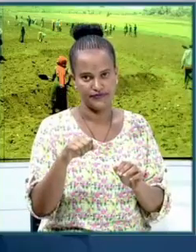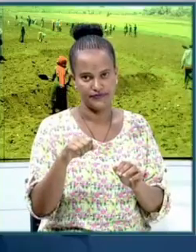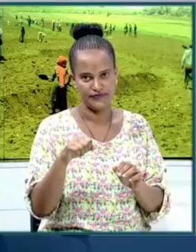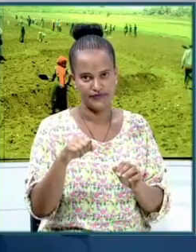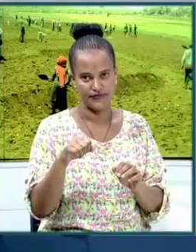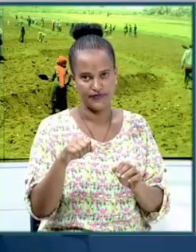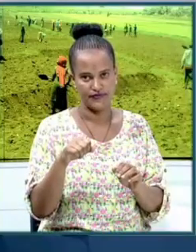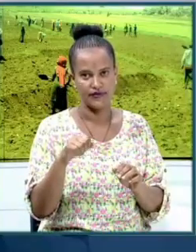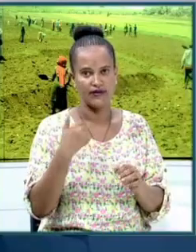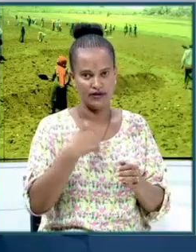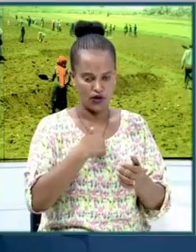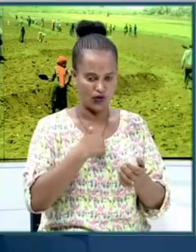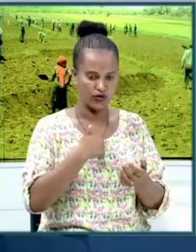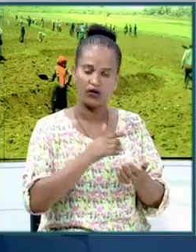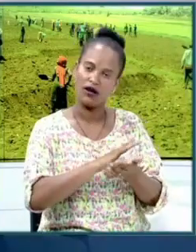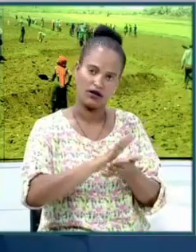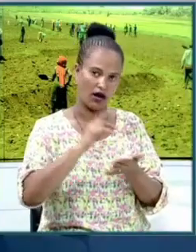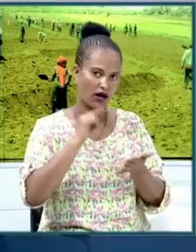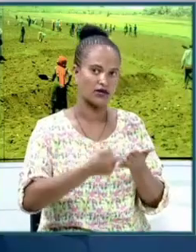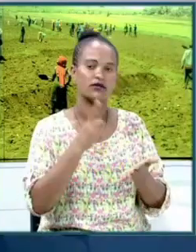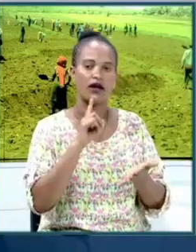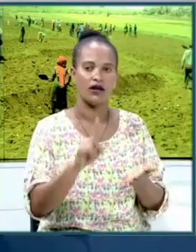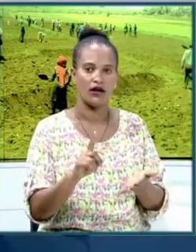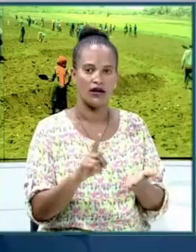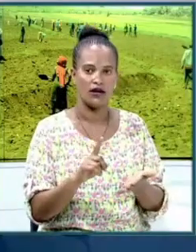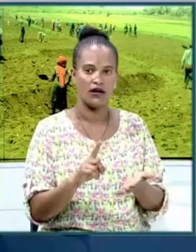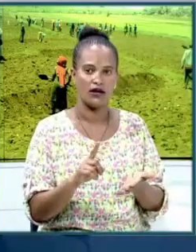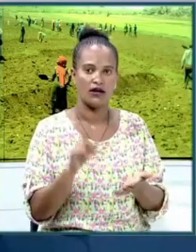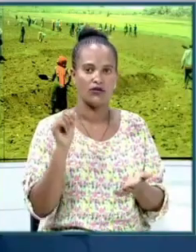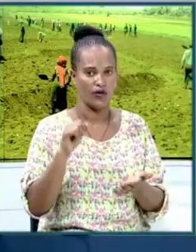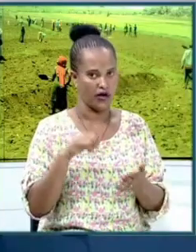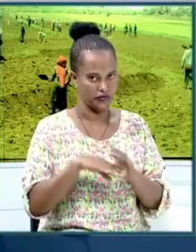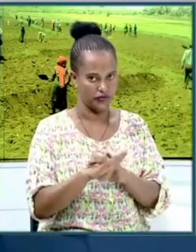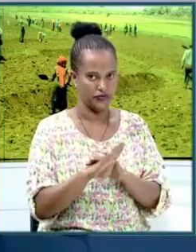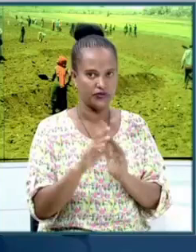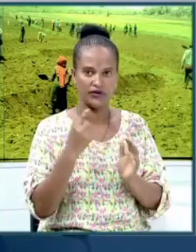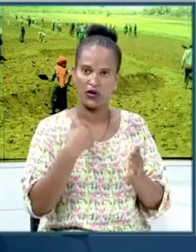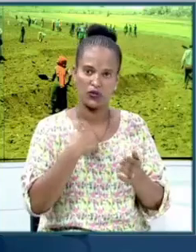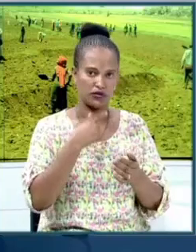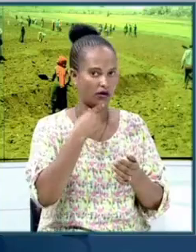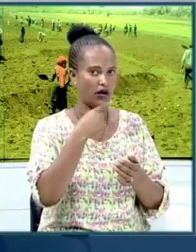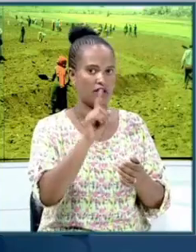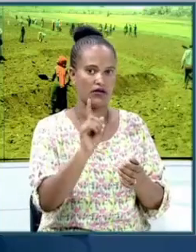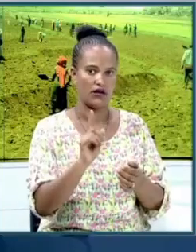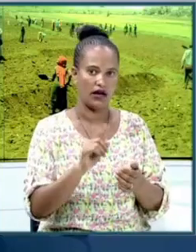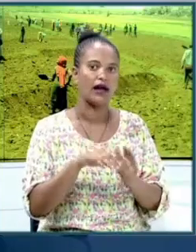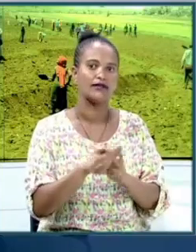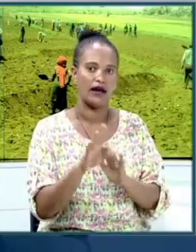بأنا ون الرأي زينا. ثم ذم صو نقولوا أمكن نحن ون الرأي زينا. سال سايزور ساتيا.